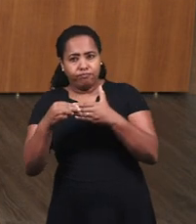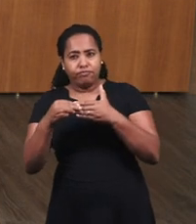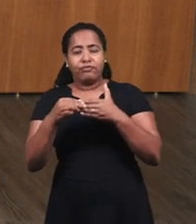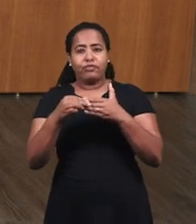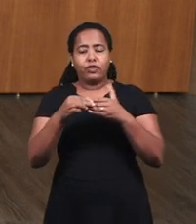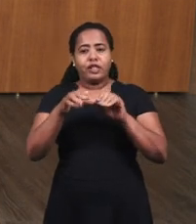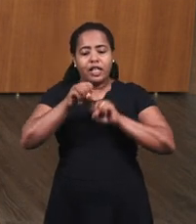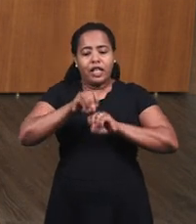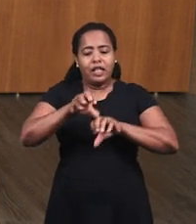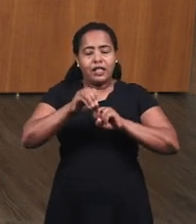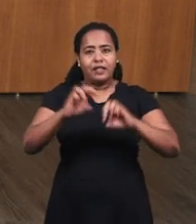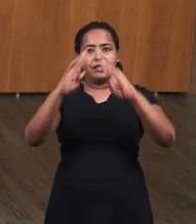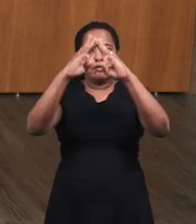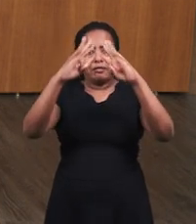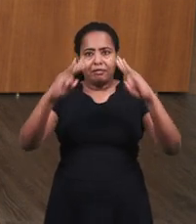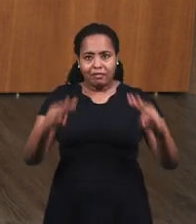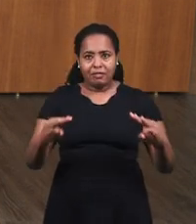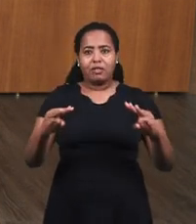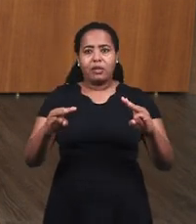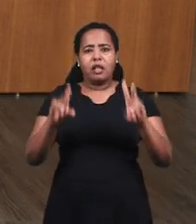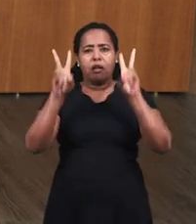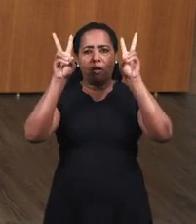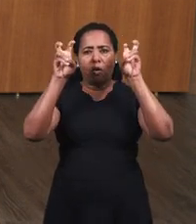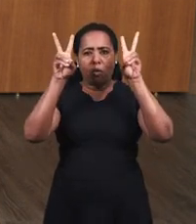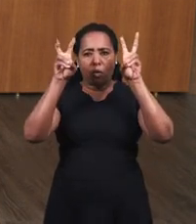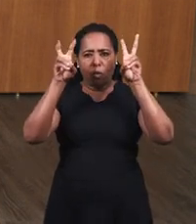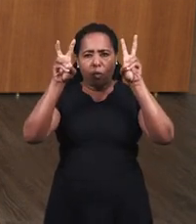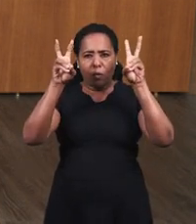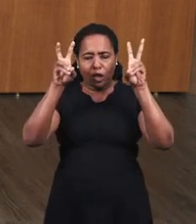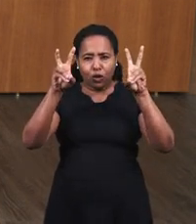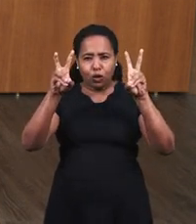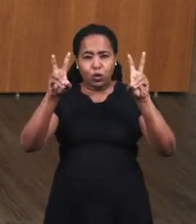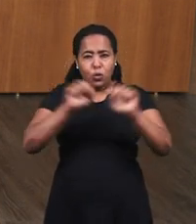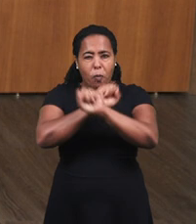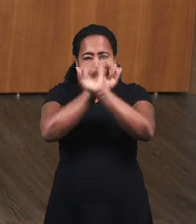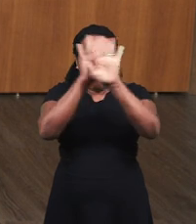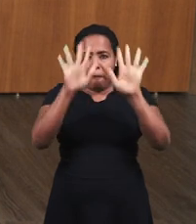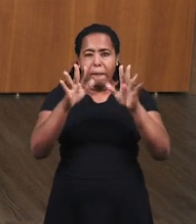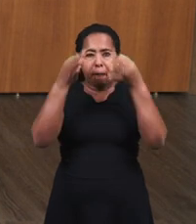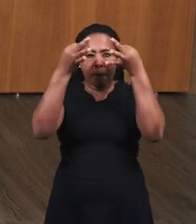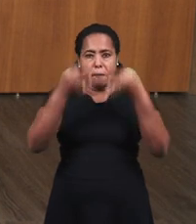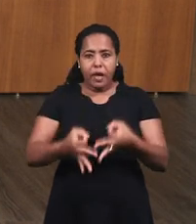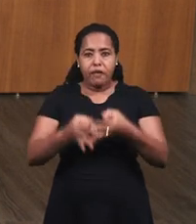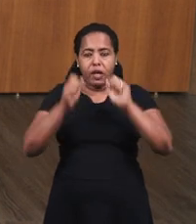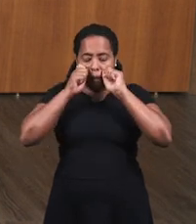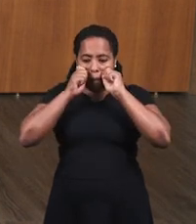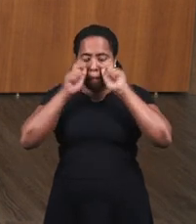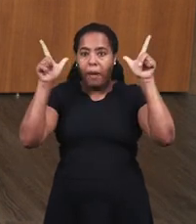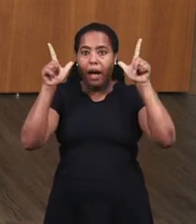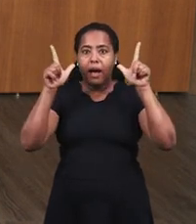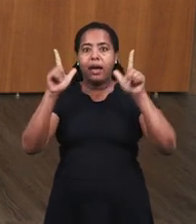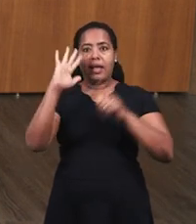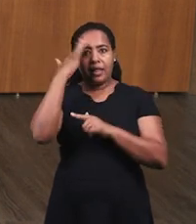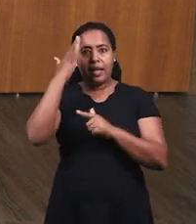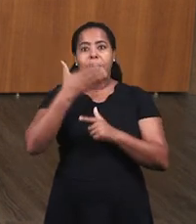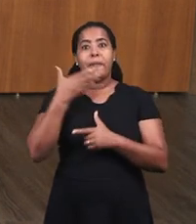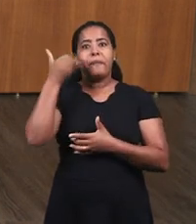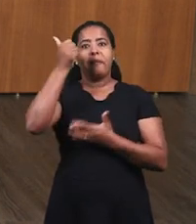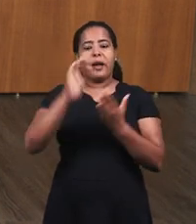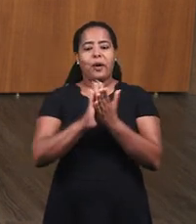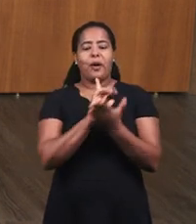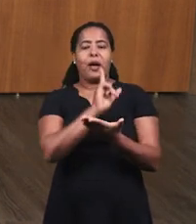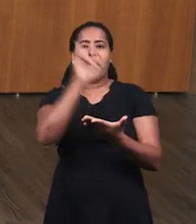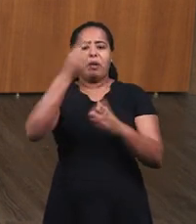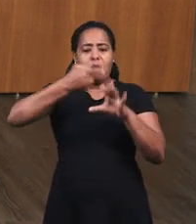Соза на занятии уроки Манаима. Поделиться этим вопросом. Иисус в Ветхом Завете, и